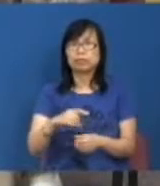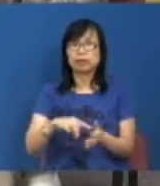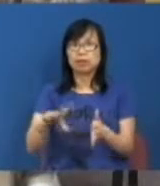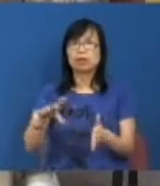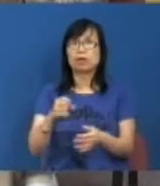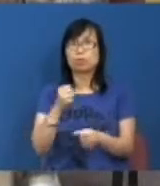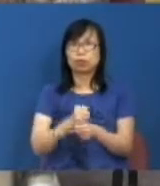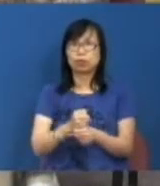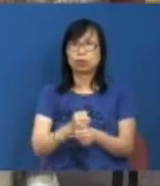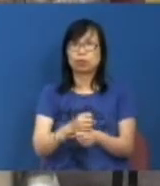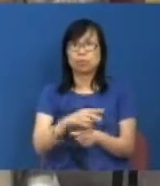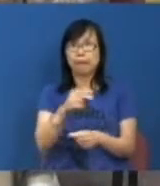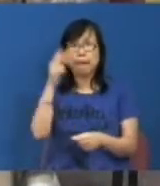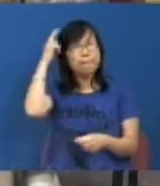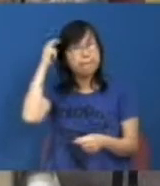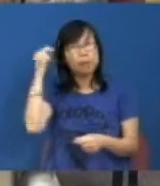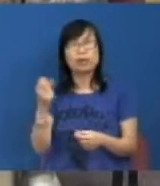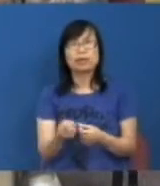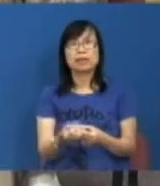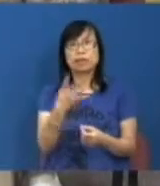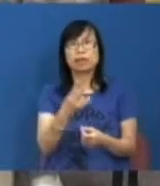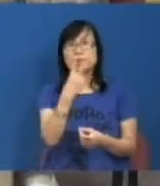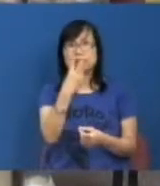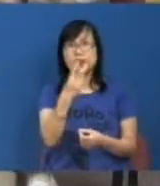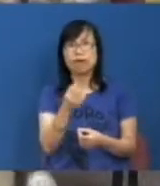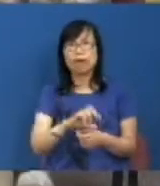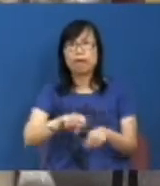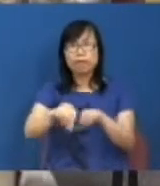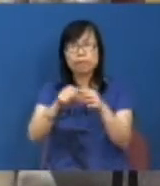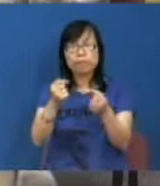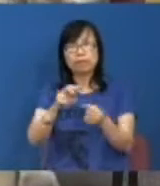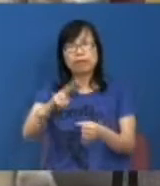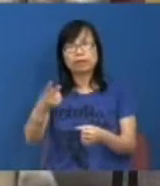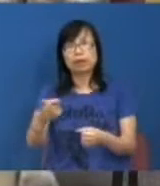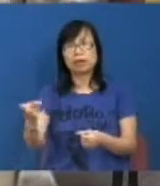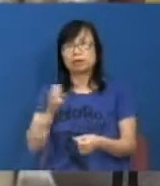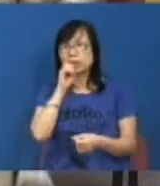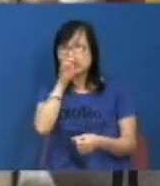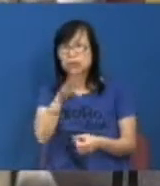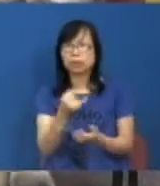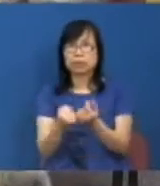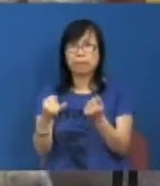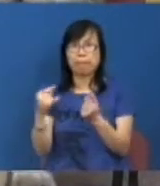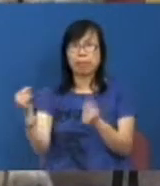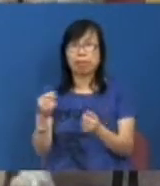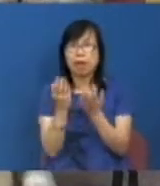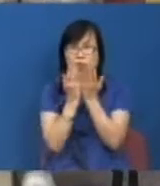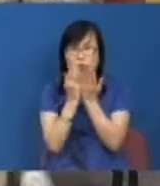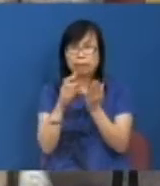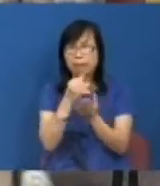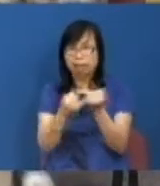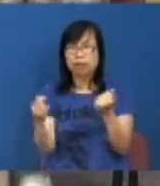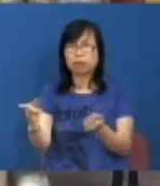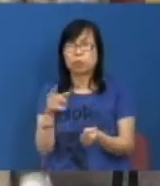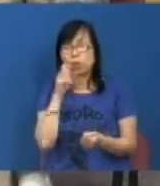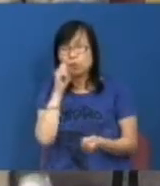用煤釋放出嚟嘅二氧化 碳，其實都好污糟喎。Kenneth， 你讀 Chem 嘅嚇，即係分享一下。 認真